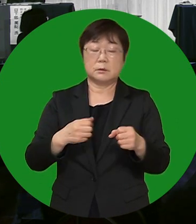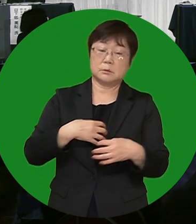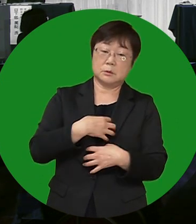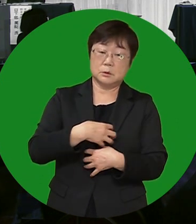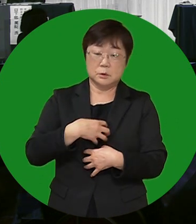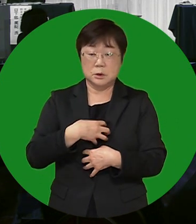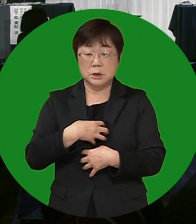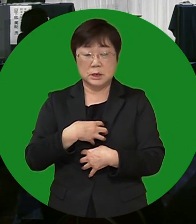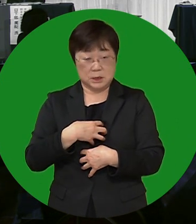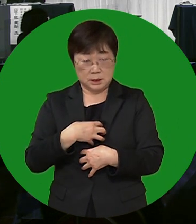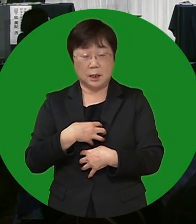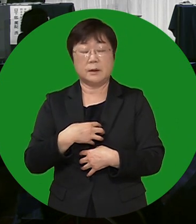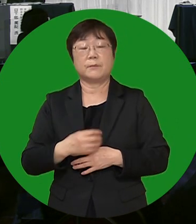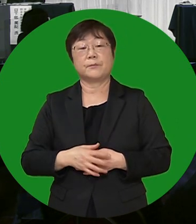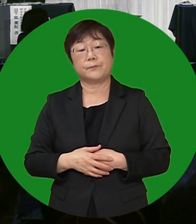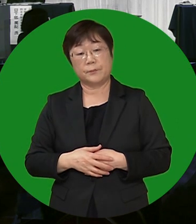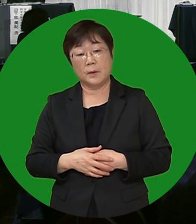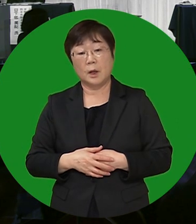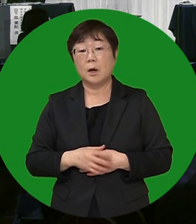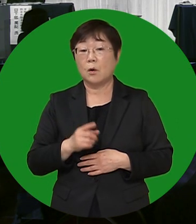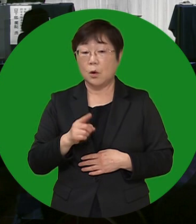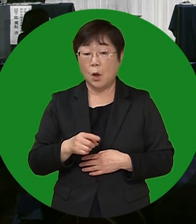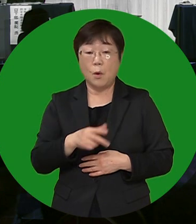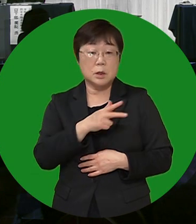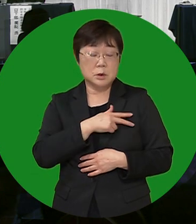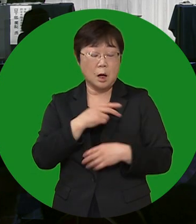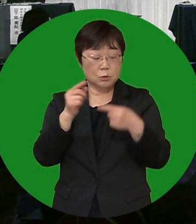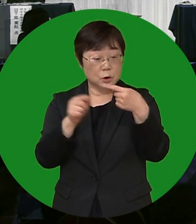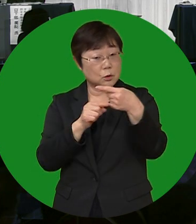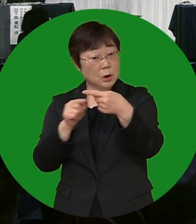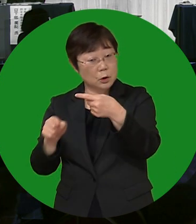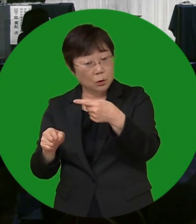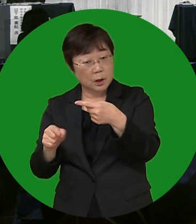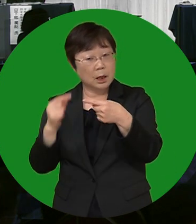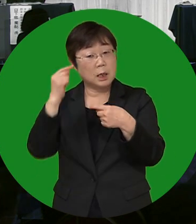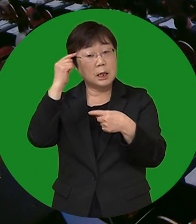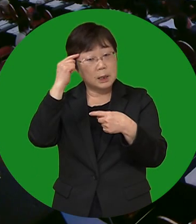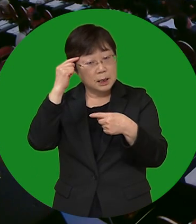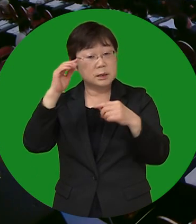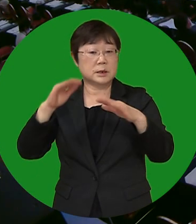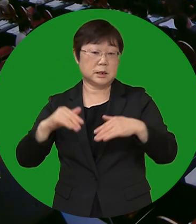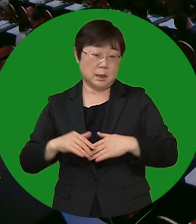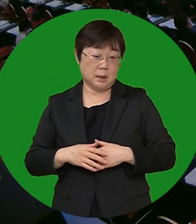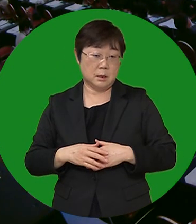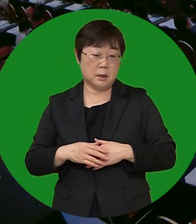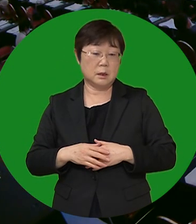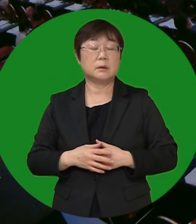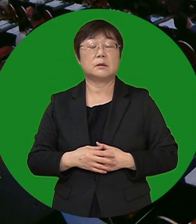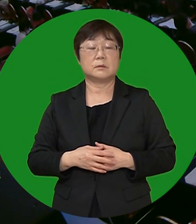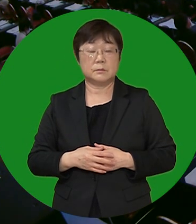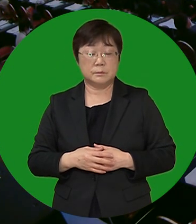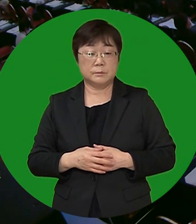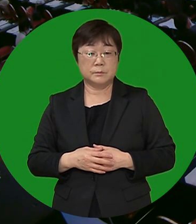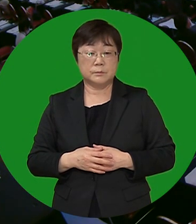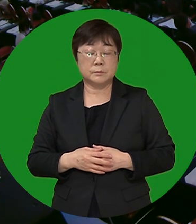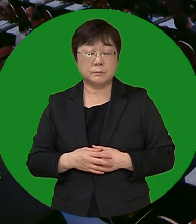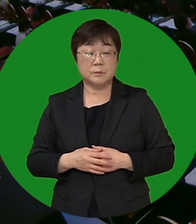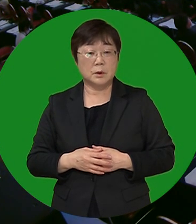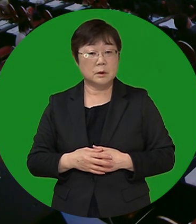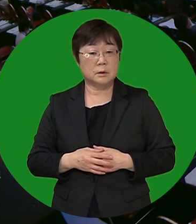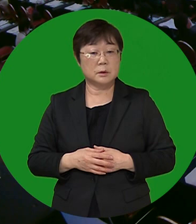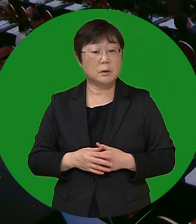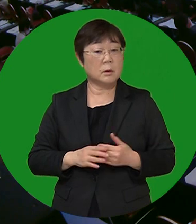ということの苦しさこれはスタッフ1人1人が感じていたことですし